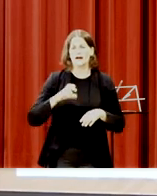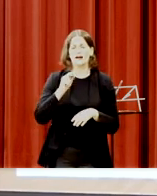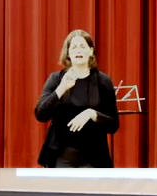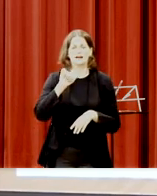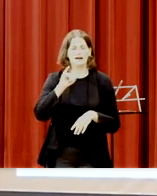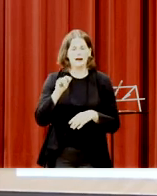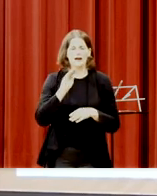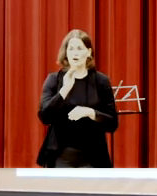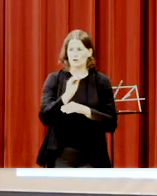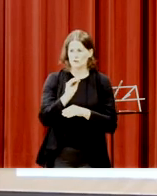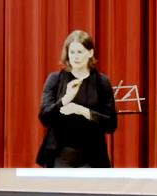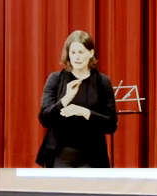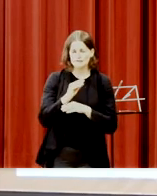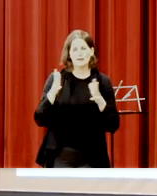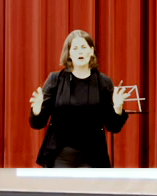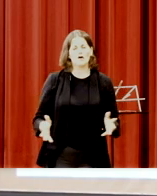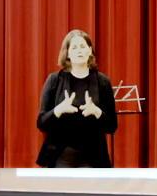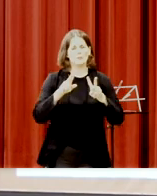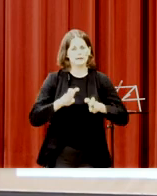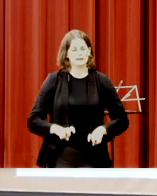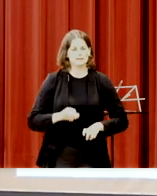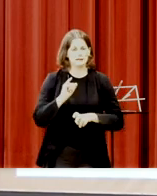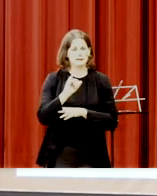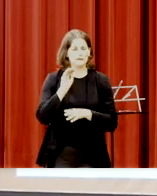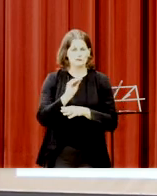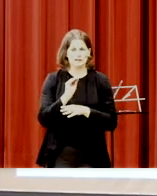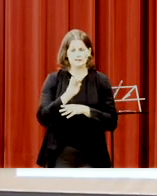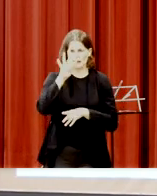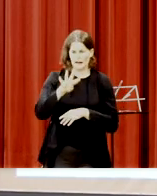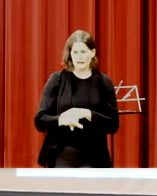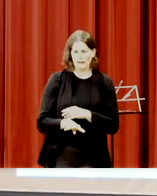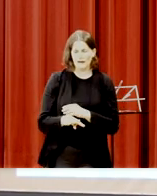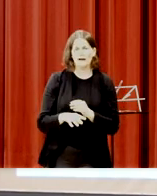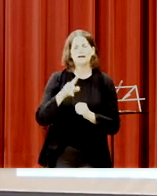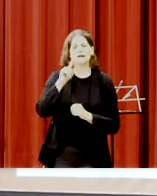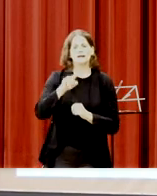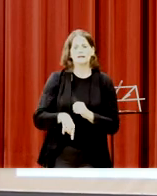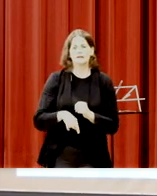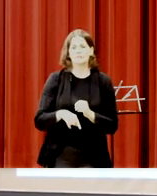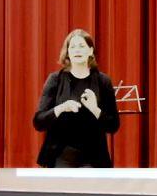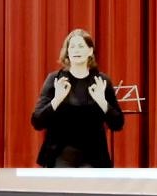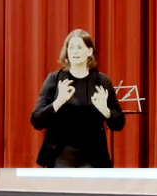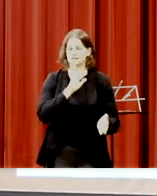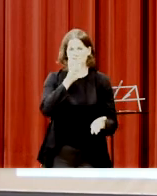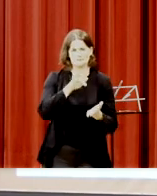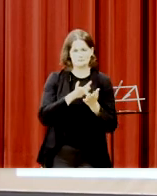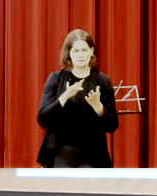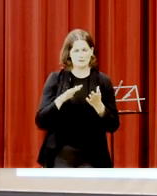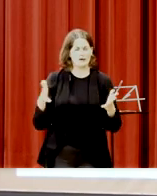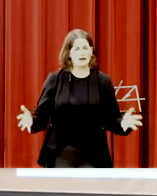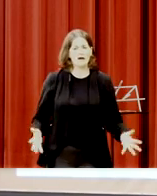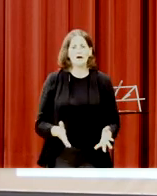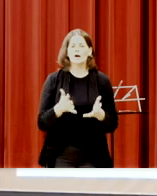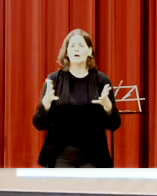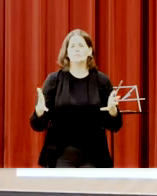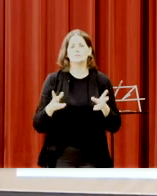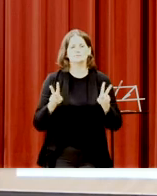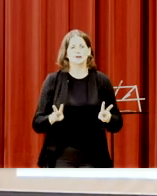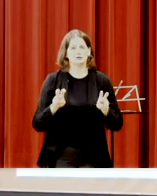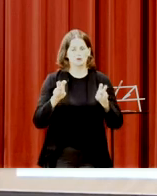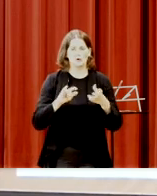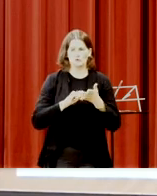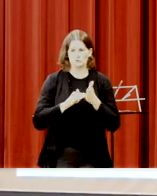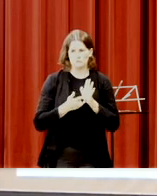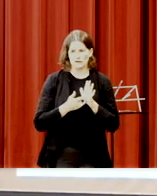continuar impulsant nous plans, internacionalització, atencions a les diversitats, igualtat per raó de